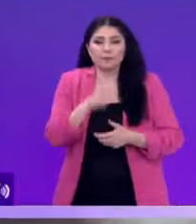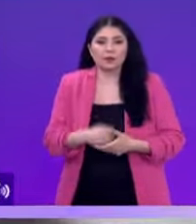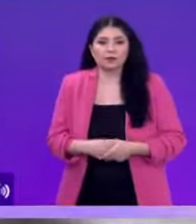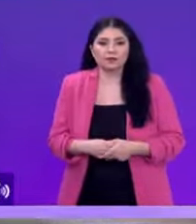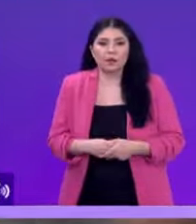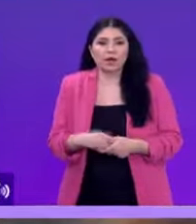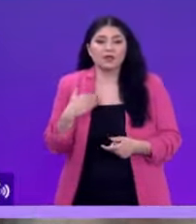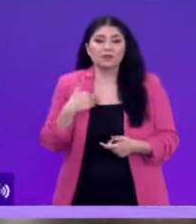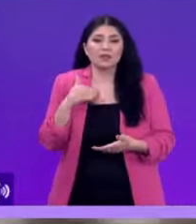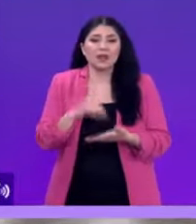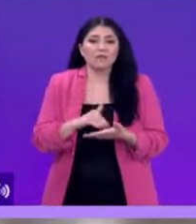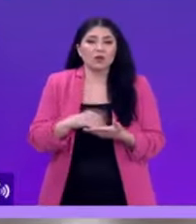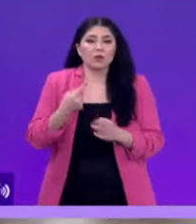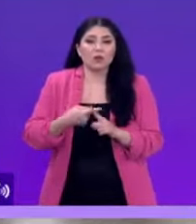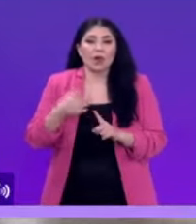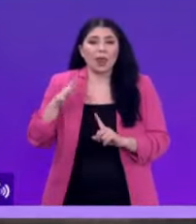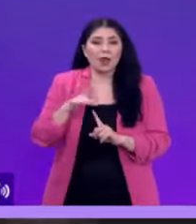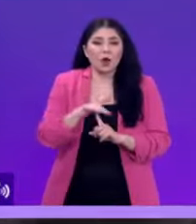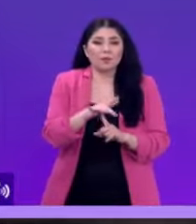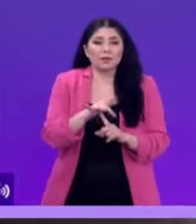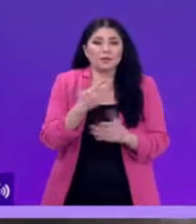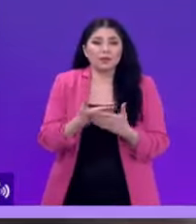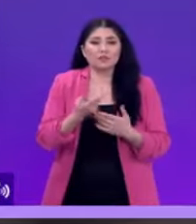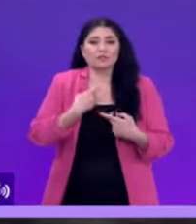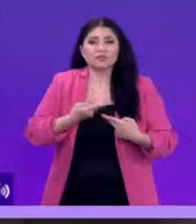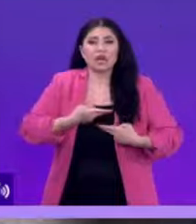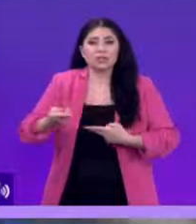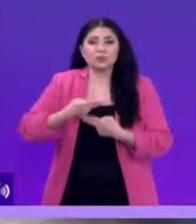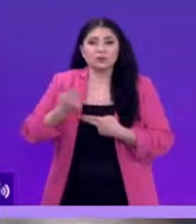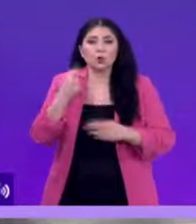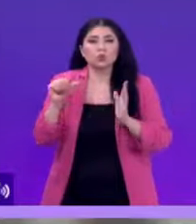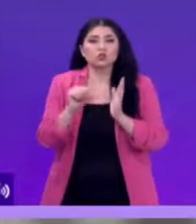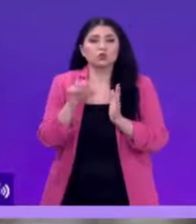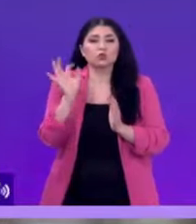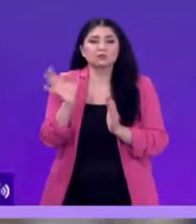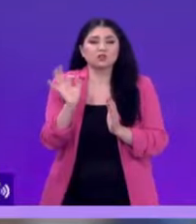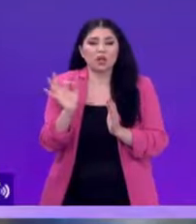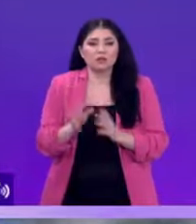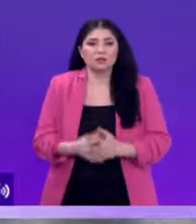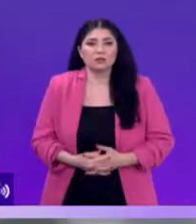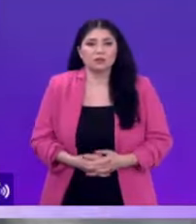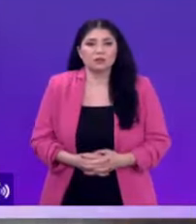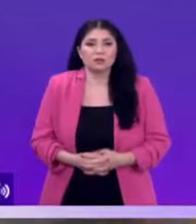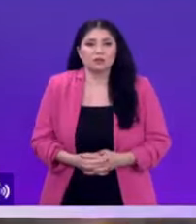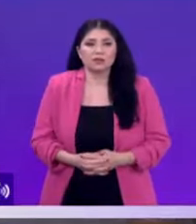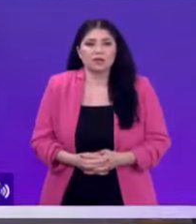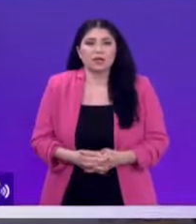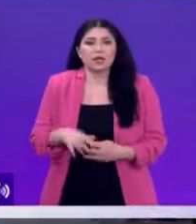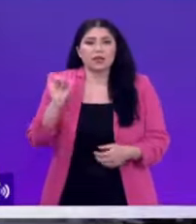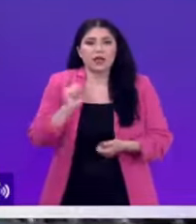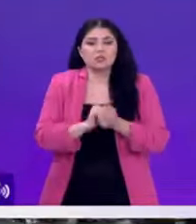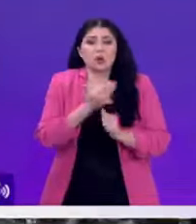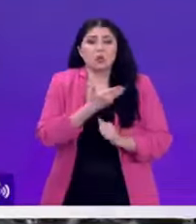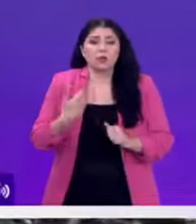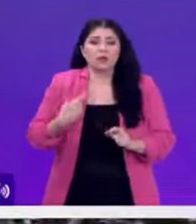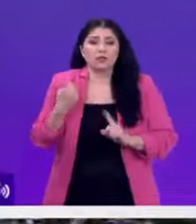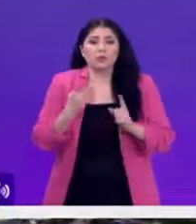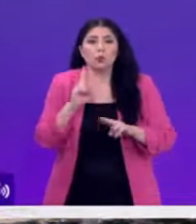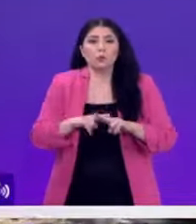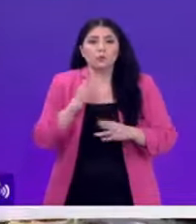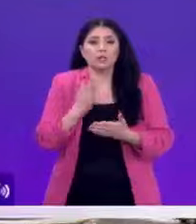fost solicitat și elicopterul pentru a fi transportat la un centru de specialitate din Iași sau București, cum vor decide